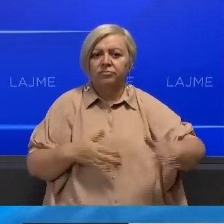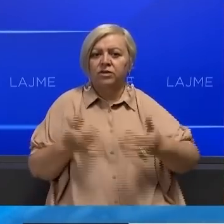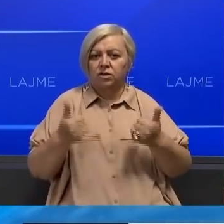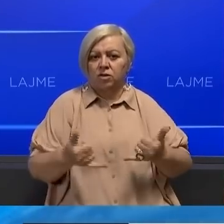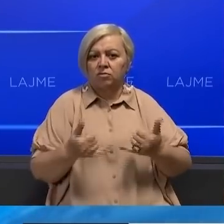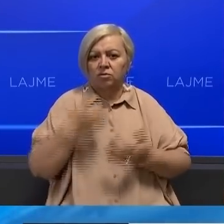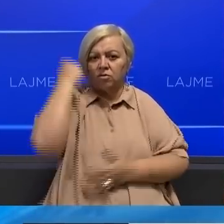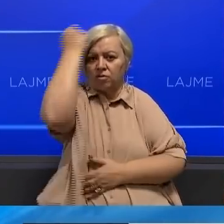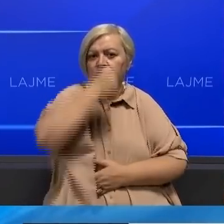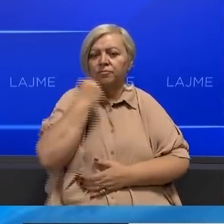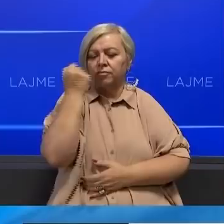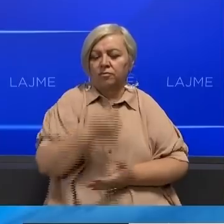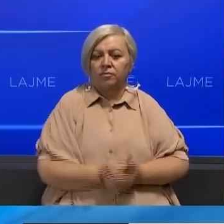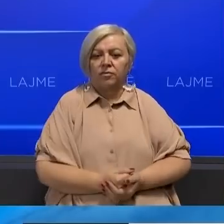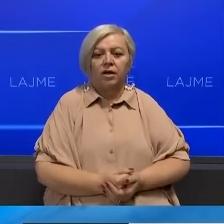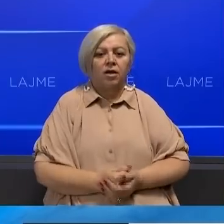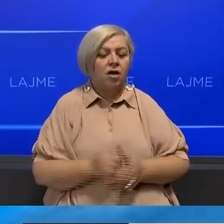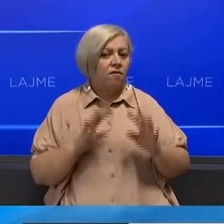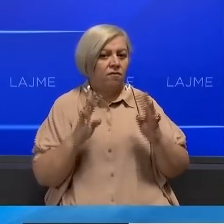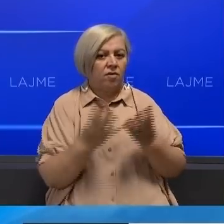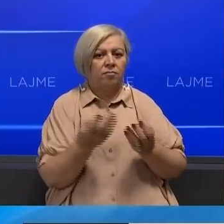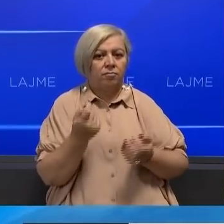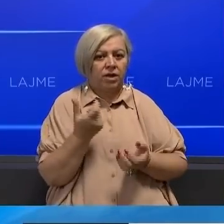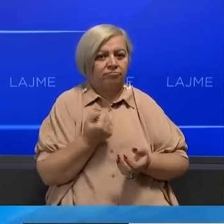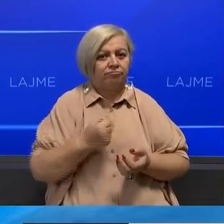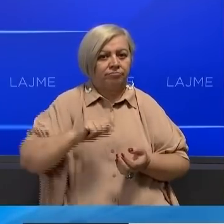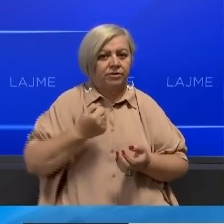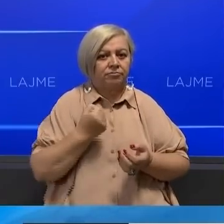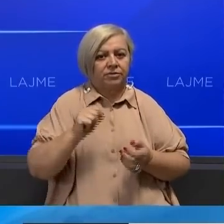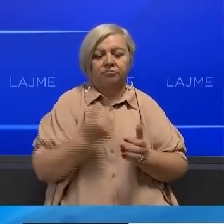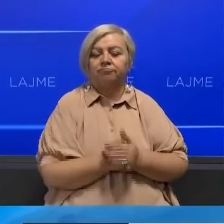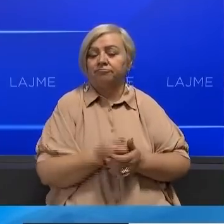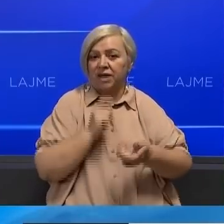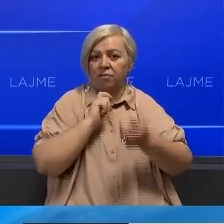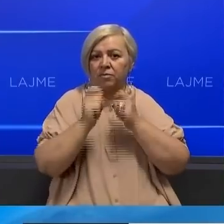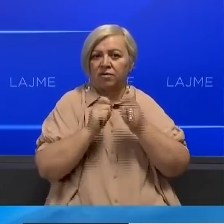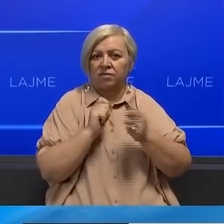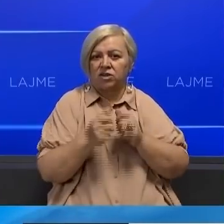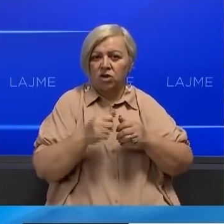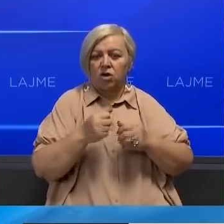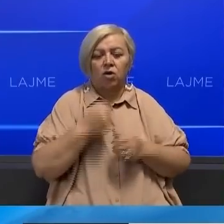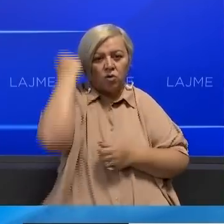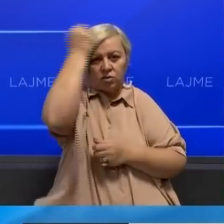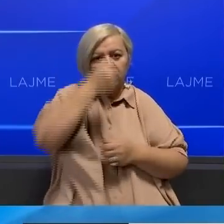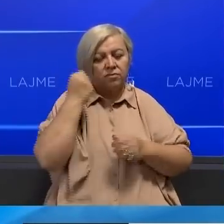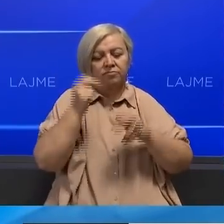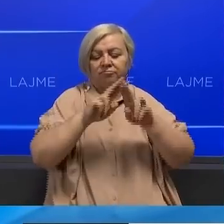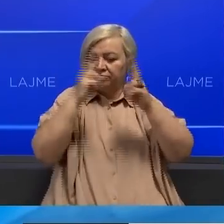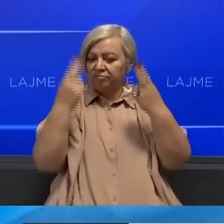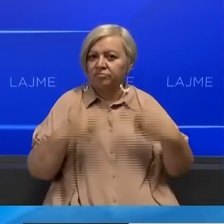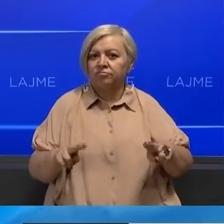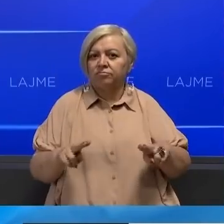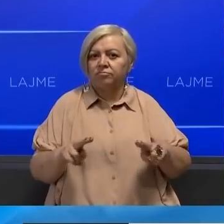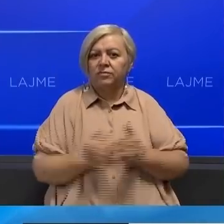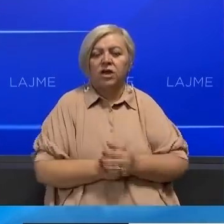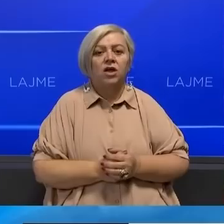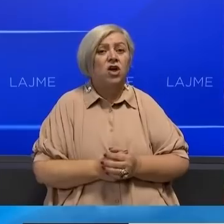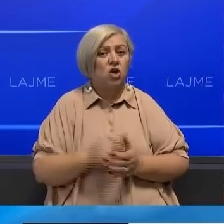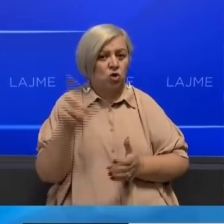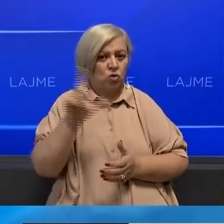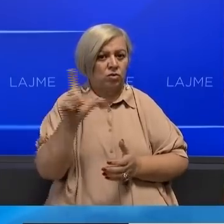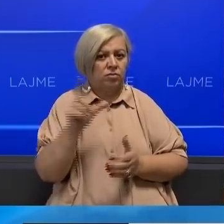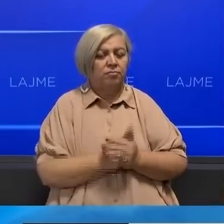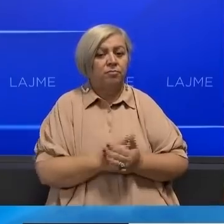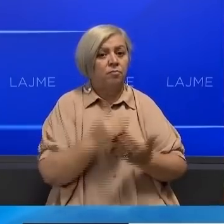të Kosovës. Në mungesë kuorumi, ligjvënësit dështuan të votojnë marrëveshjen mes Kosovës dhe qeverisë së Dukatës së Madhe të Luksemburgut